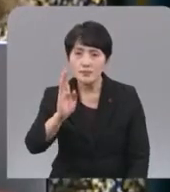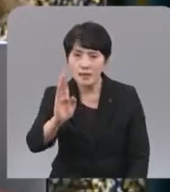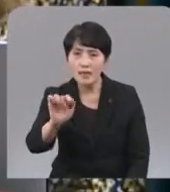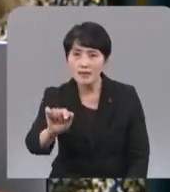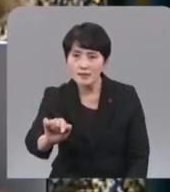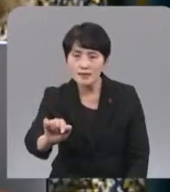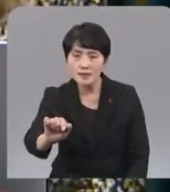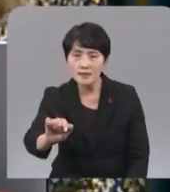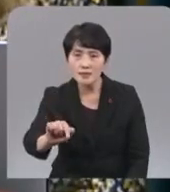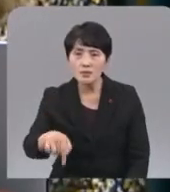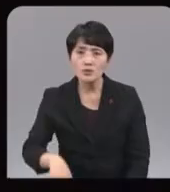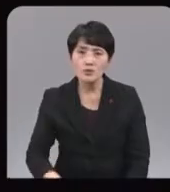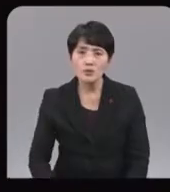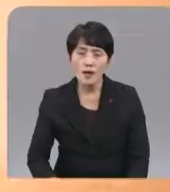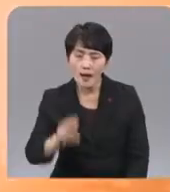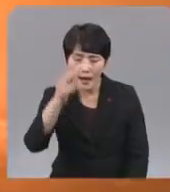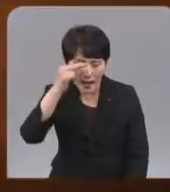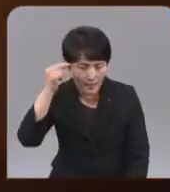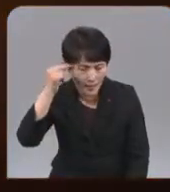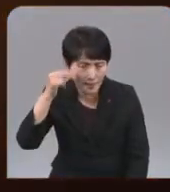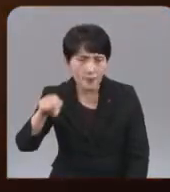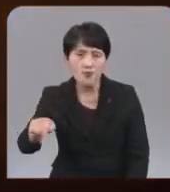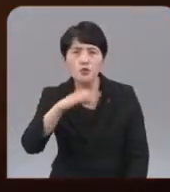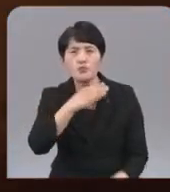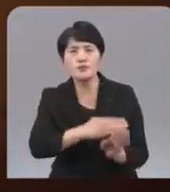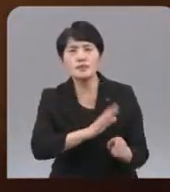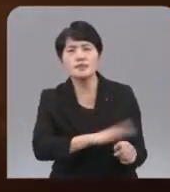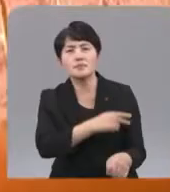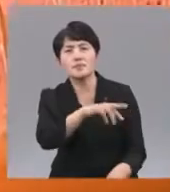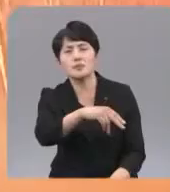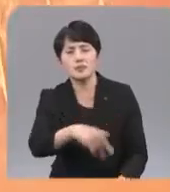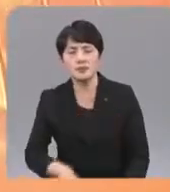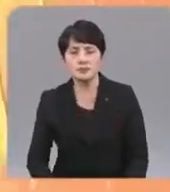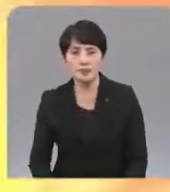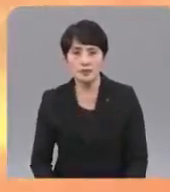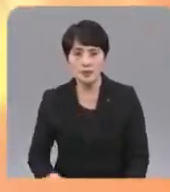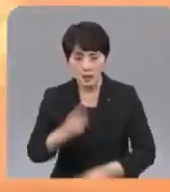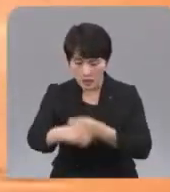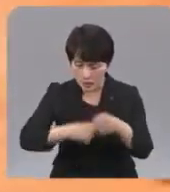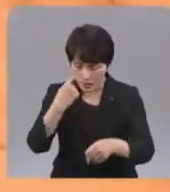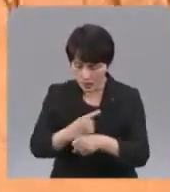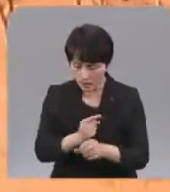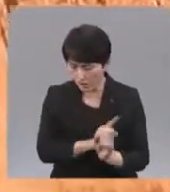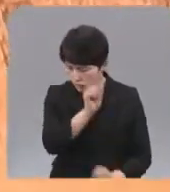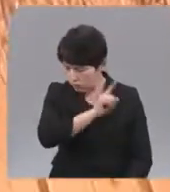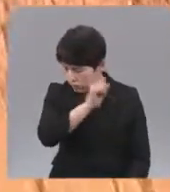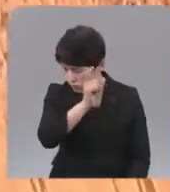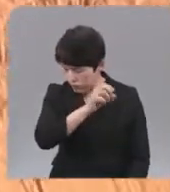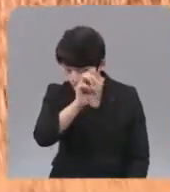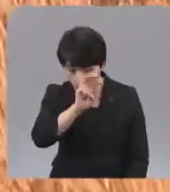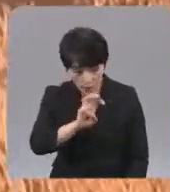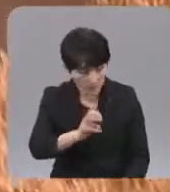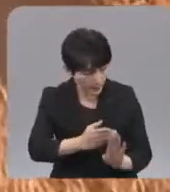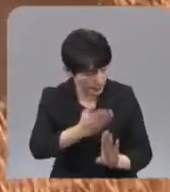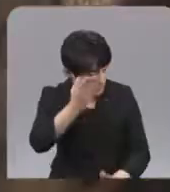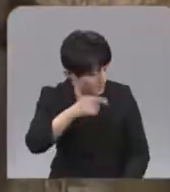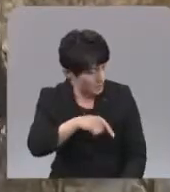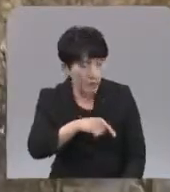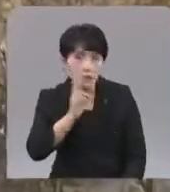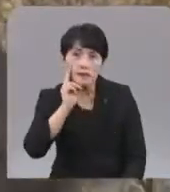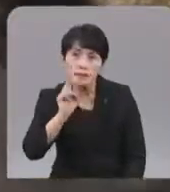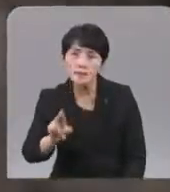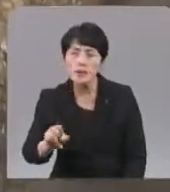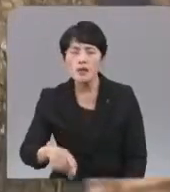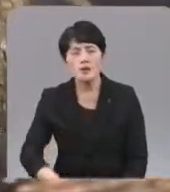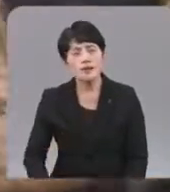美国的要求下举行的，旨在安理会的层面商讨北韩18日向东海海上发射洲际弹道